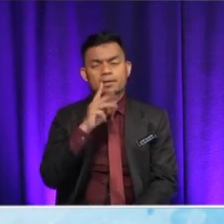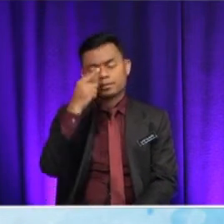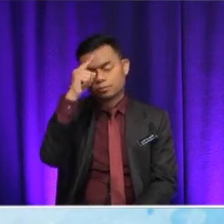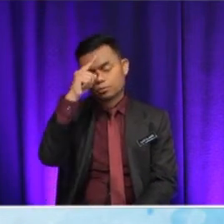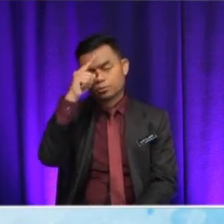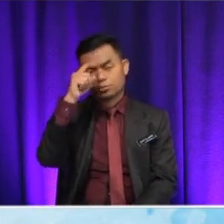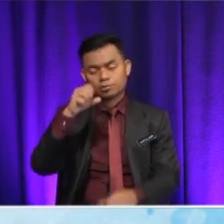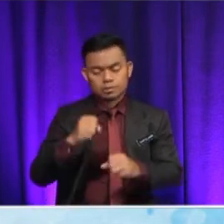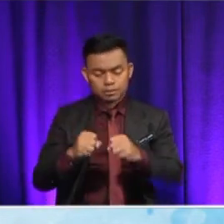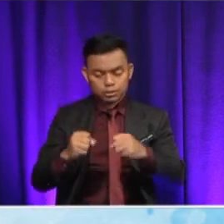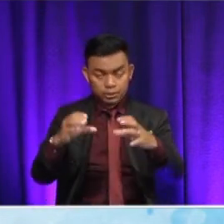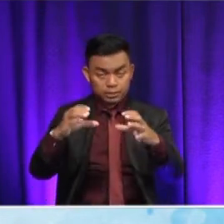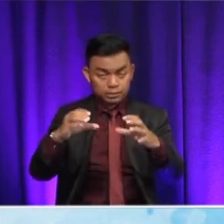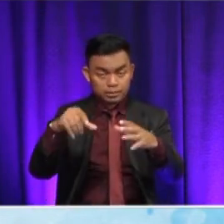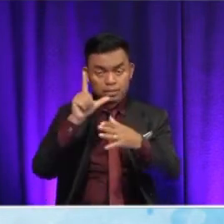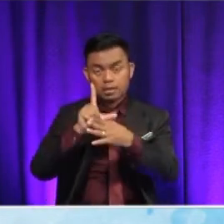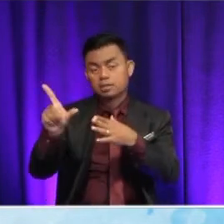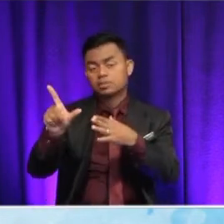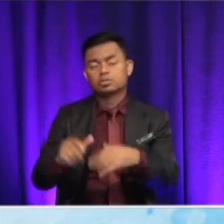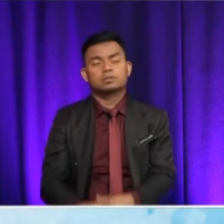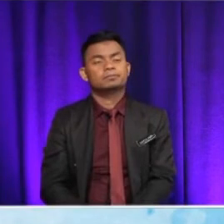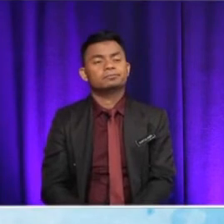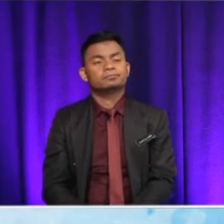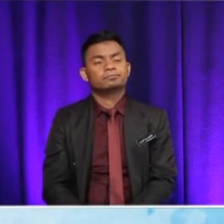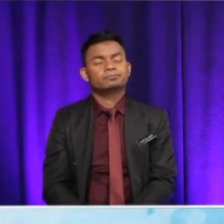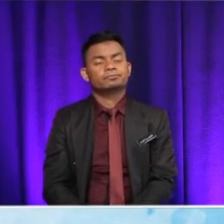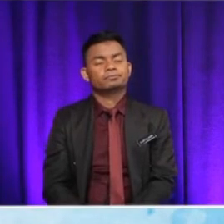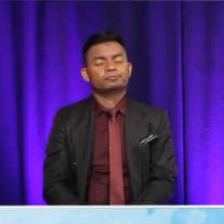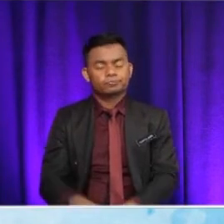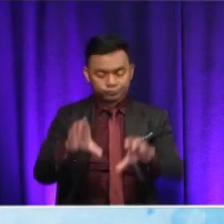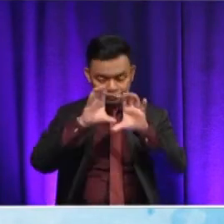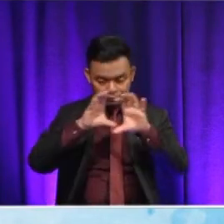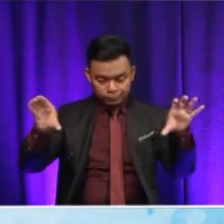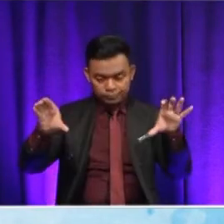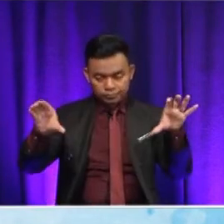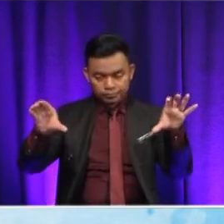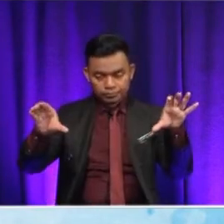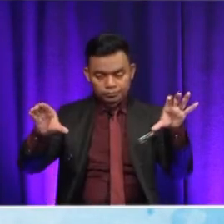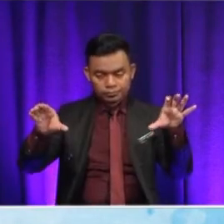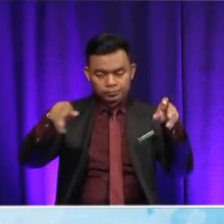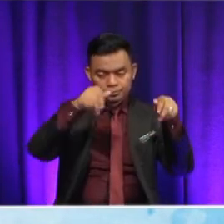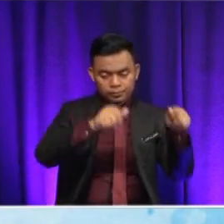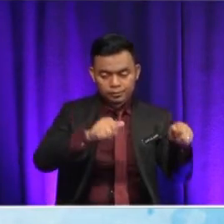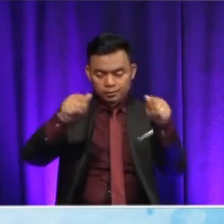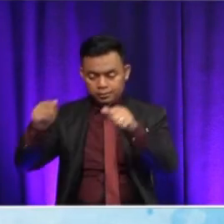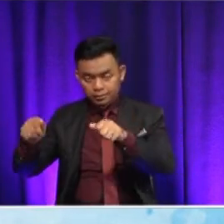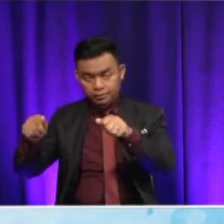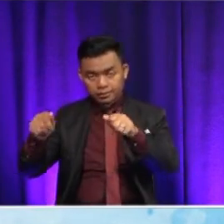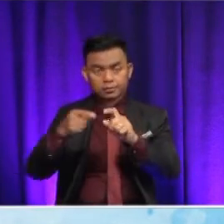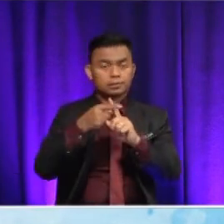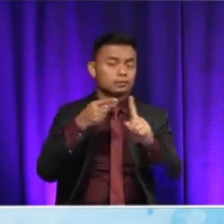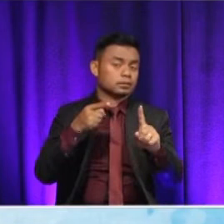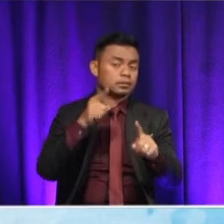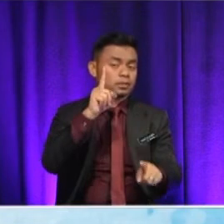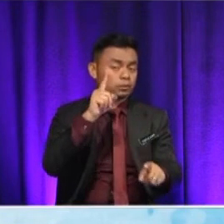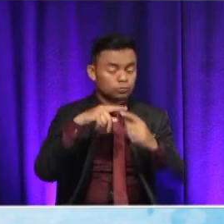Okey. Paip agihan ialah membekalkan air dari tangki simpanan ke lekapan sanitasi. Okey, dan